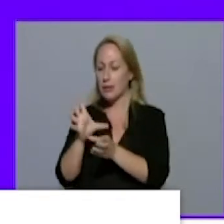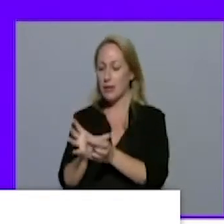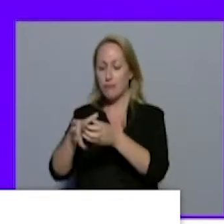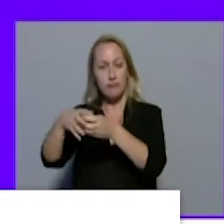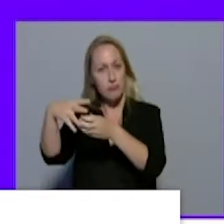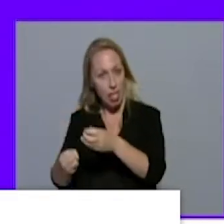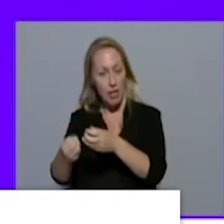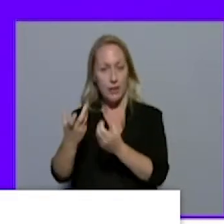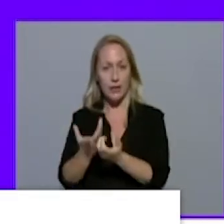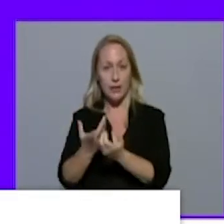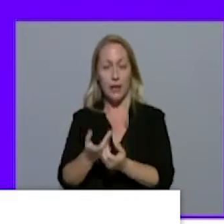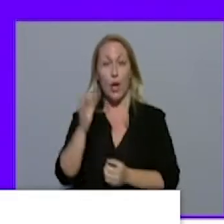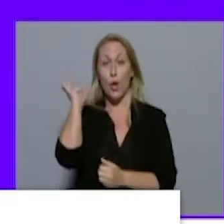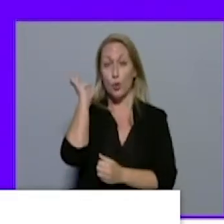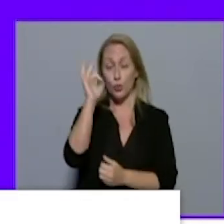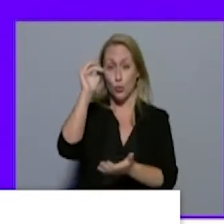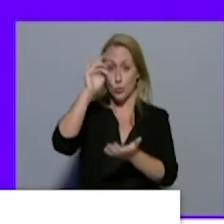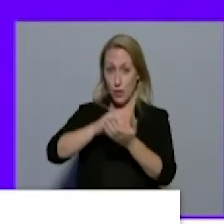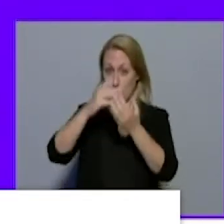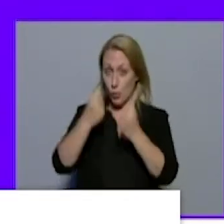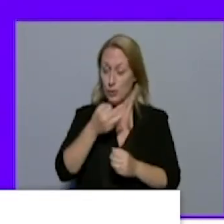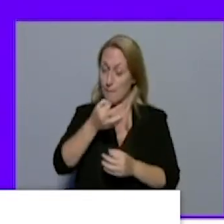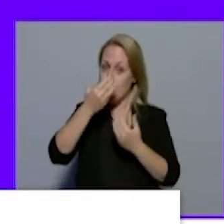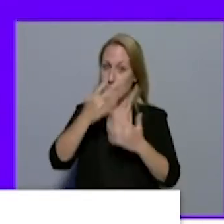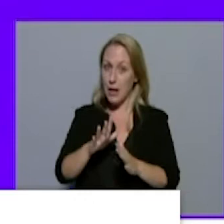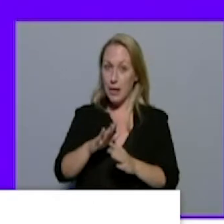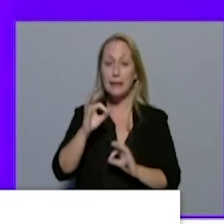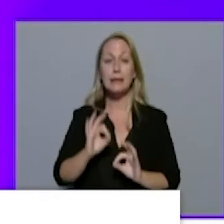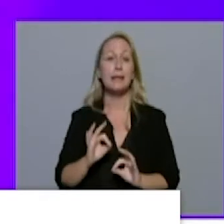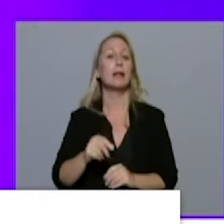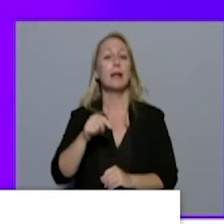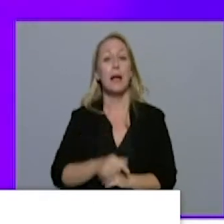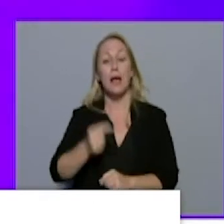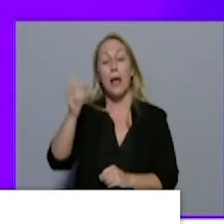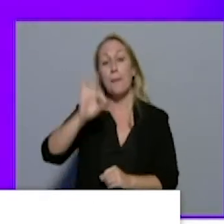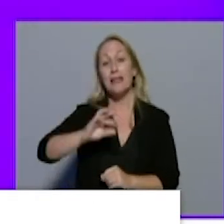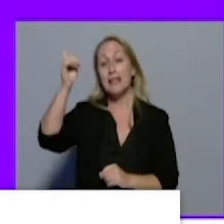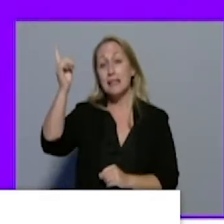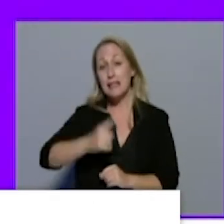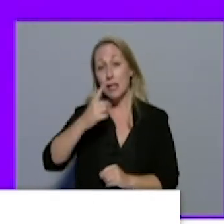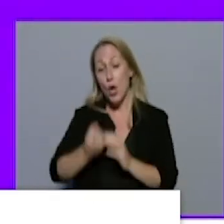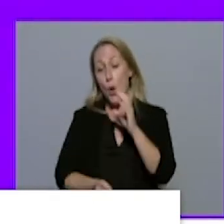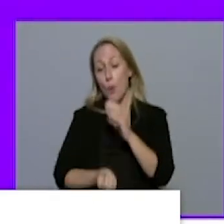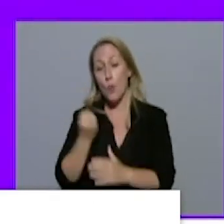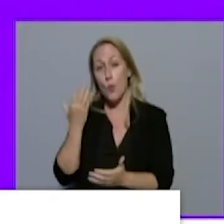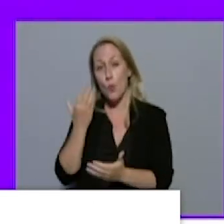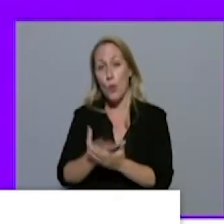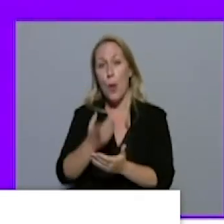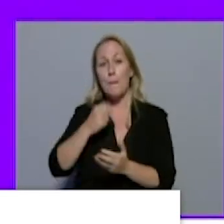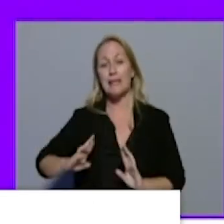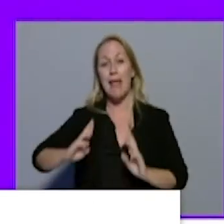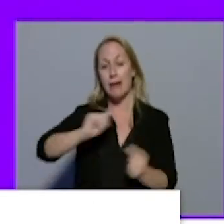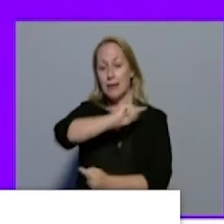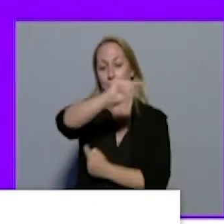Κεντρικός μας στόχος, και τον έχουμε διατυπώσει, είναι το 50% των νέων αδειών ανανεώσιμων πηγών ενέργειας,